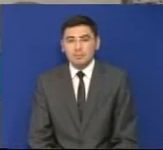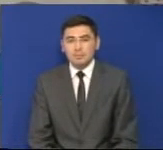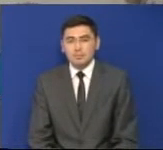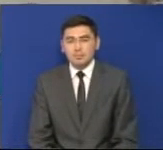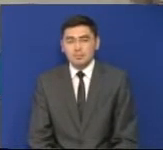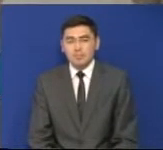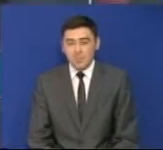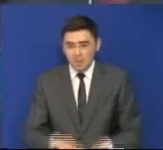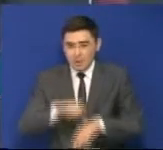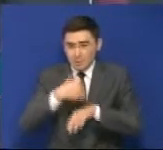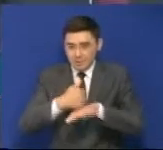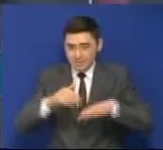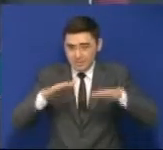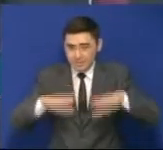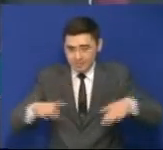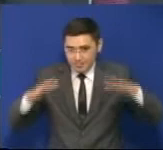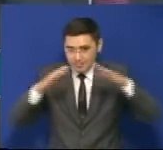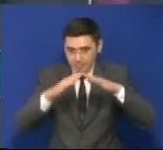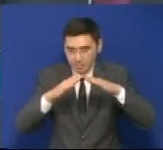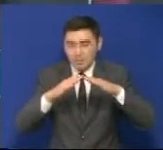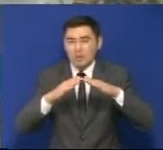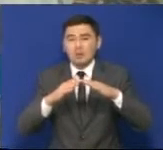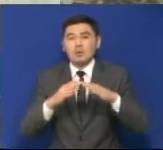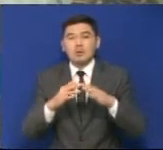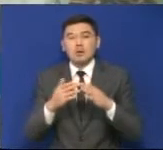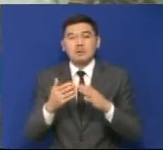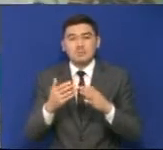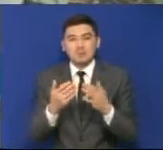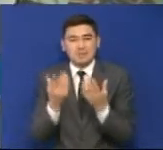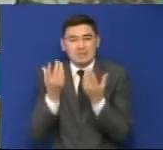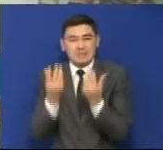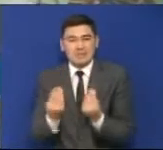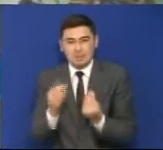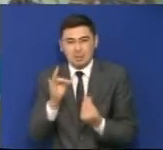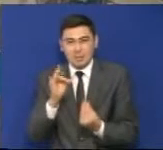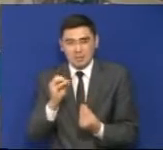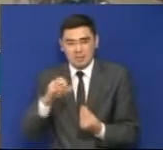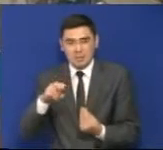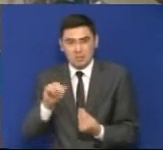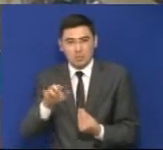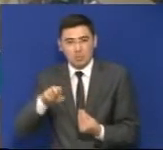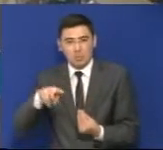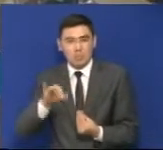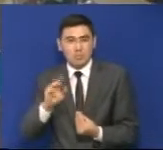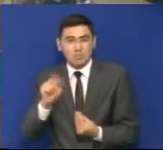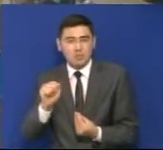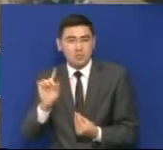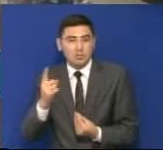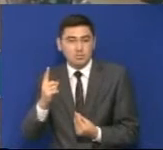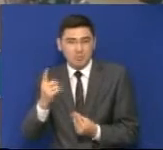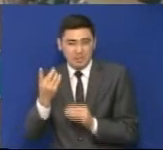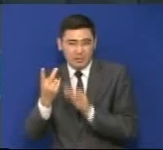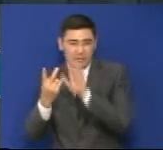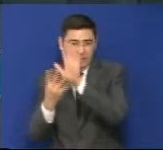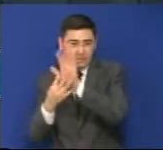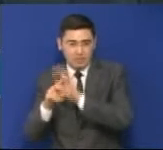Еліміздің бас ғимаратында әнұранымыздың дәл бүгін бұрынғы республика күні шырқалуында ерекше бір мән бар сияқты. 29 жыл бұрын